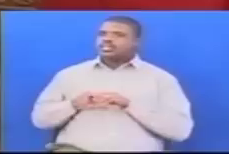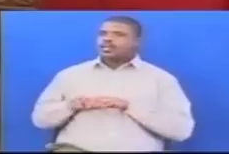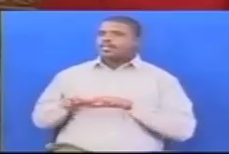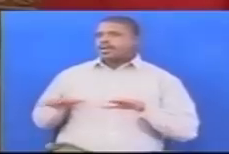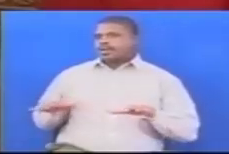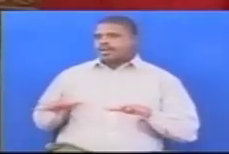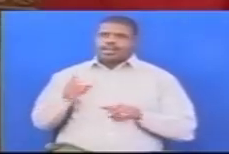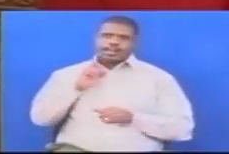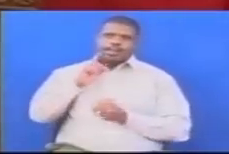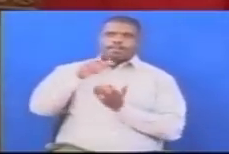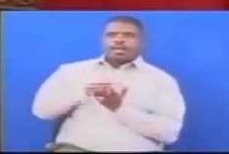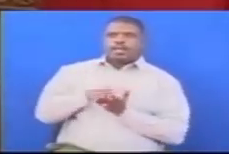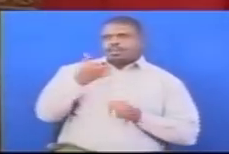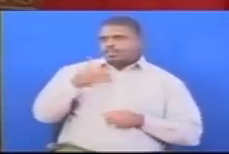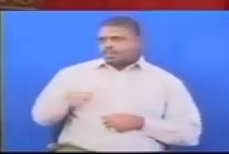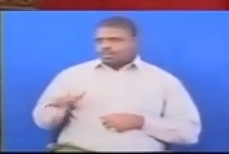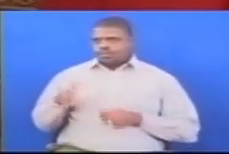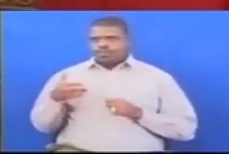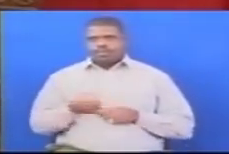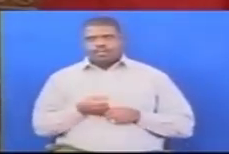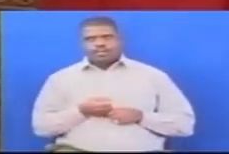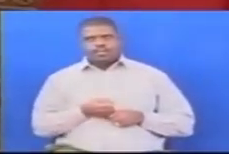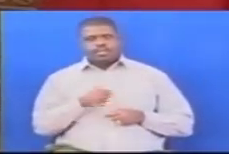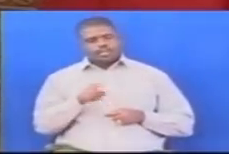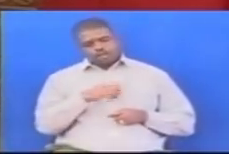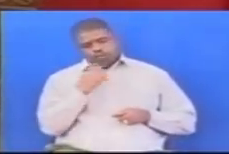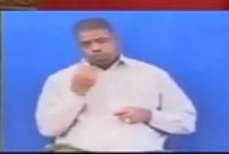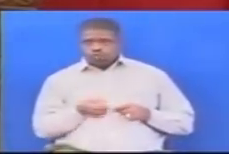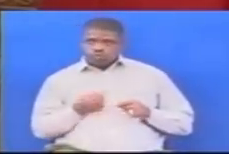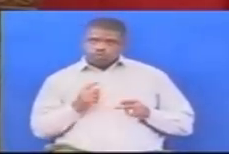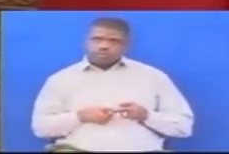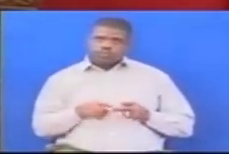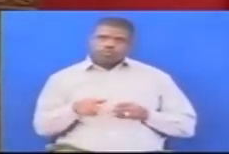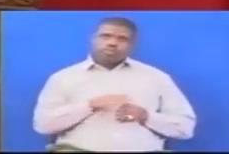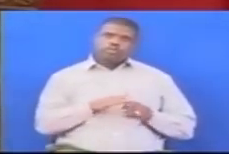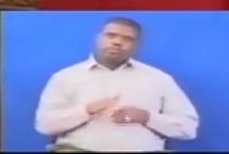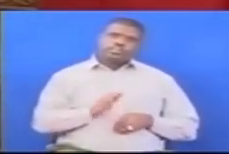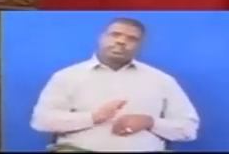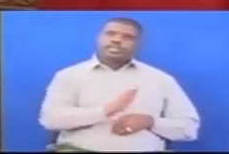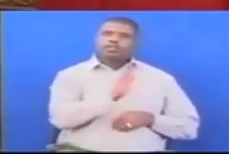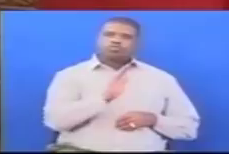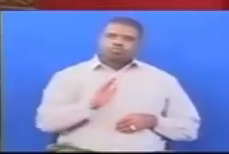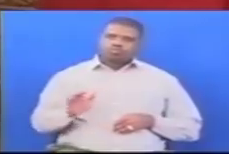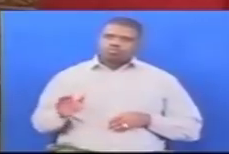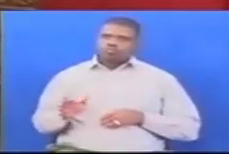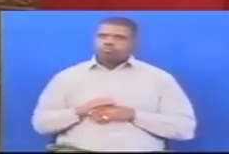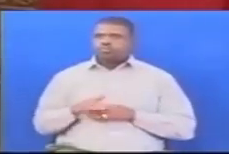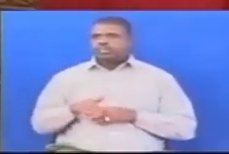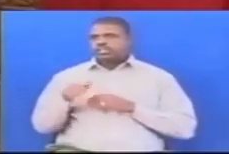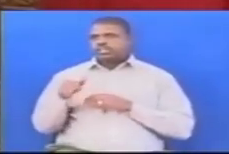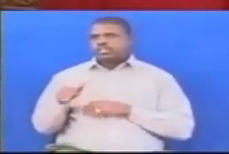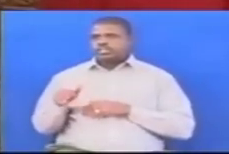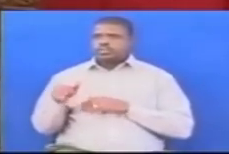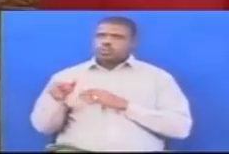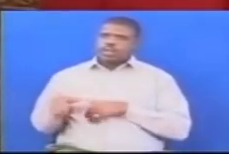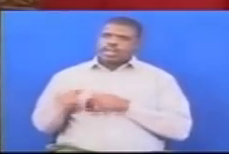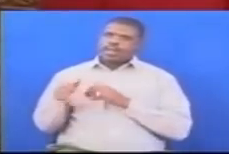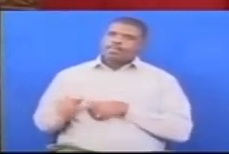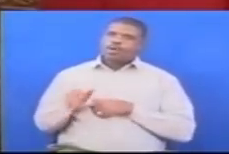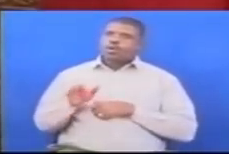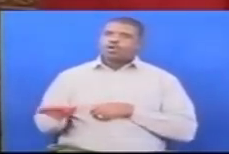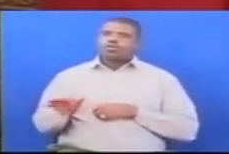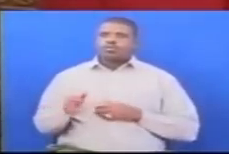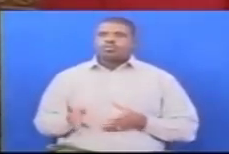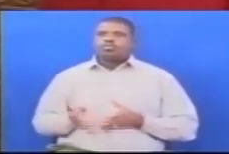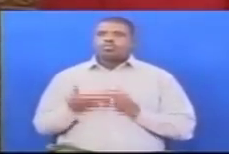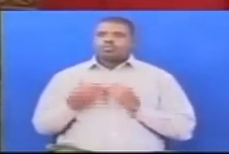kila mahali watu waweze kupata maji ya kutosha kwa matumizi yao, kwa matumizi labda ya wanyama wao. Hakika